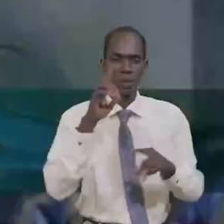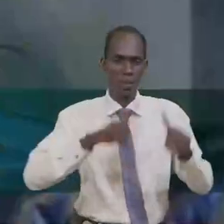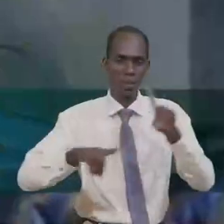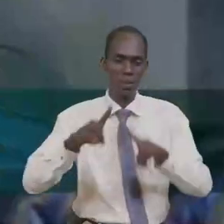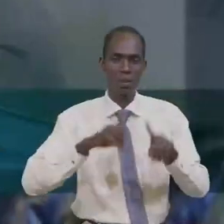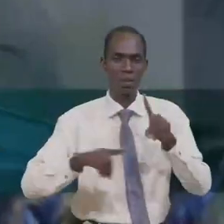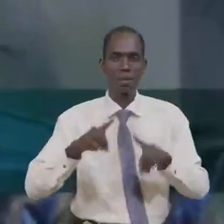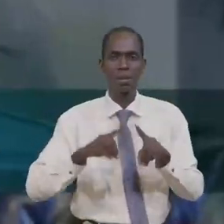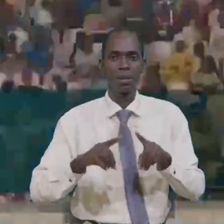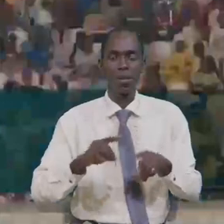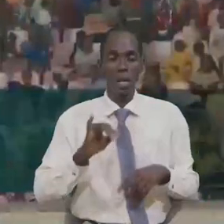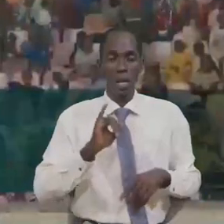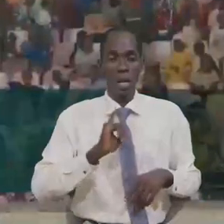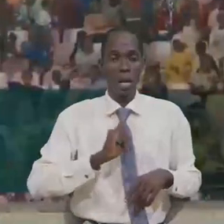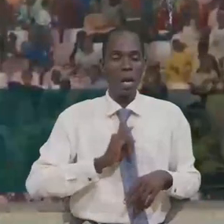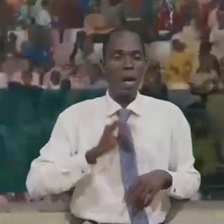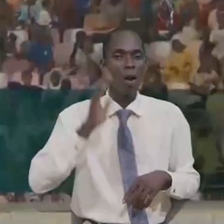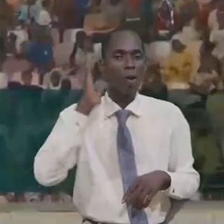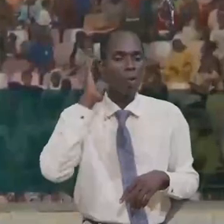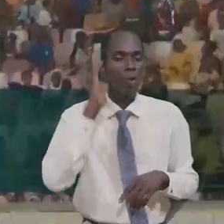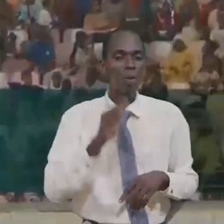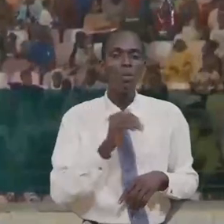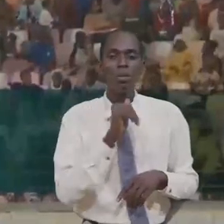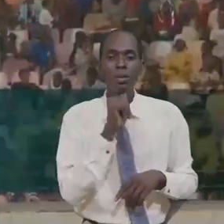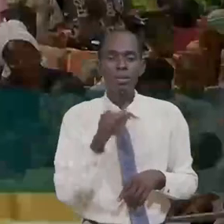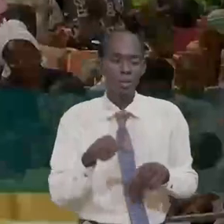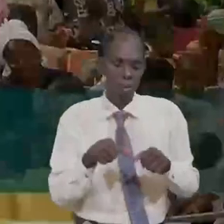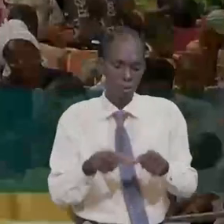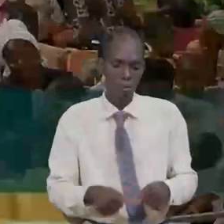et je ne serai plus ce que j'ai toujours été